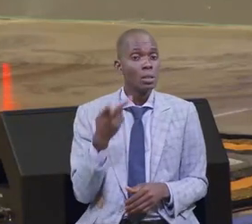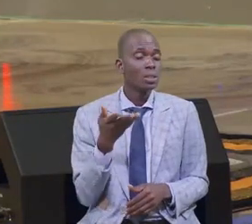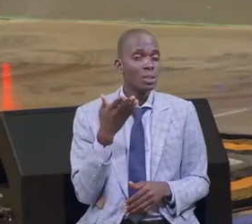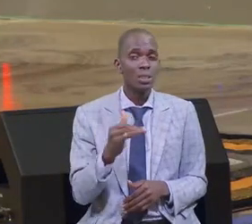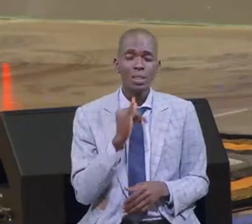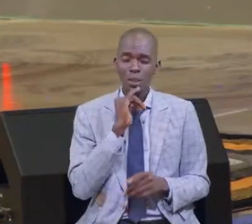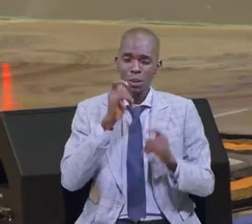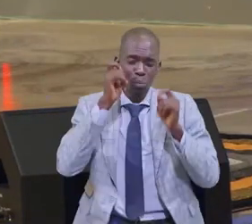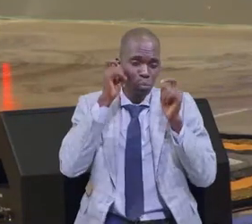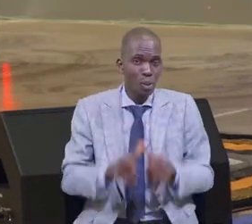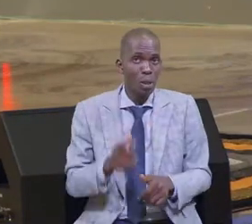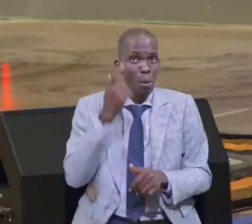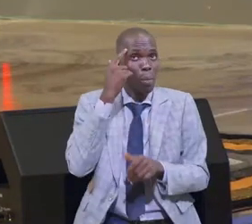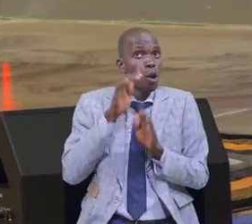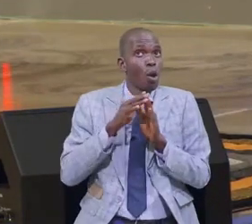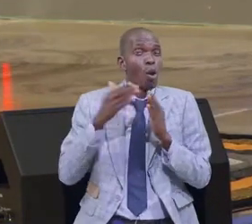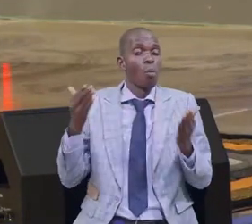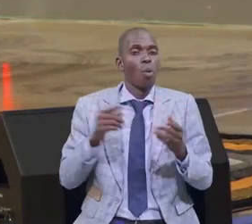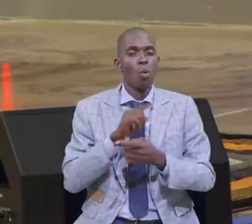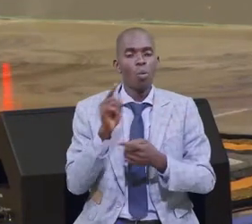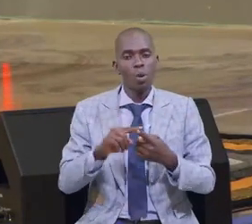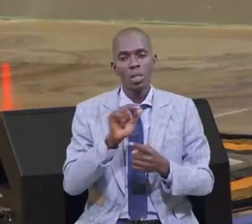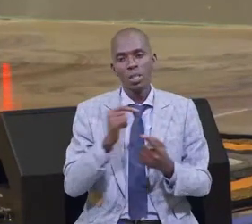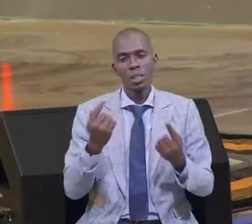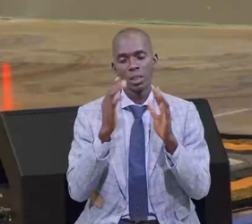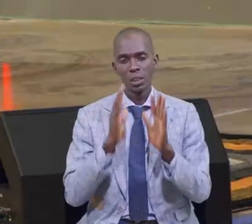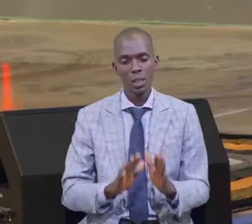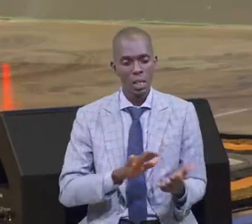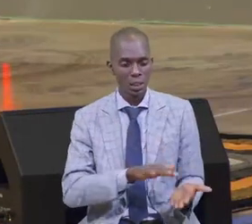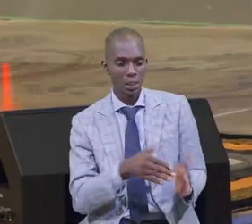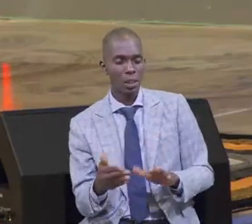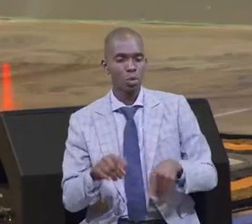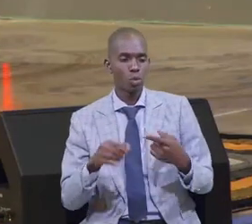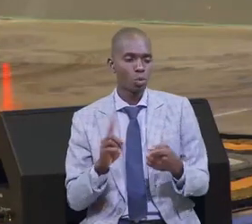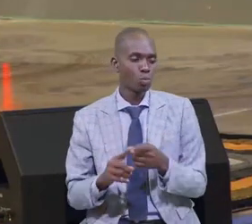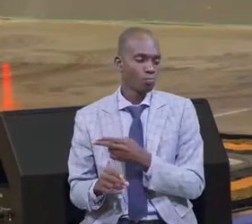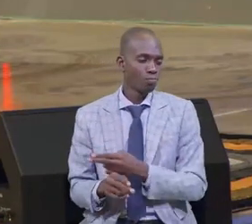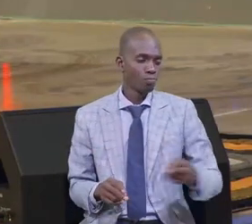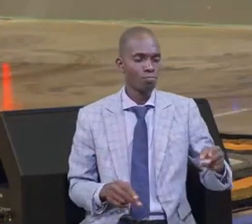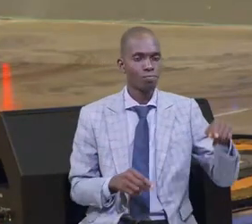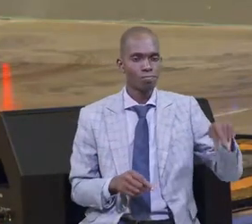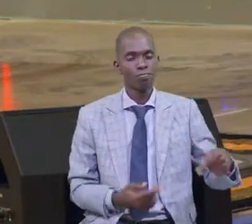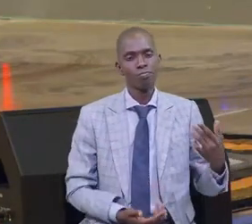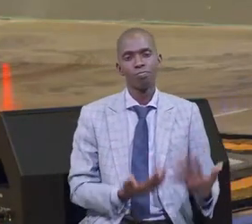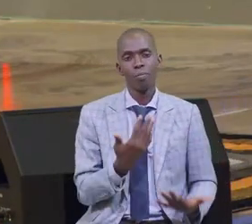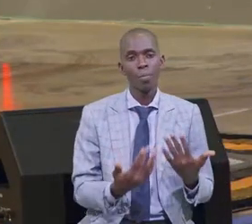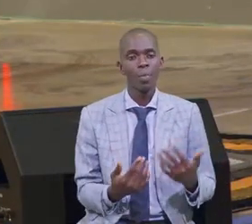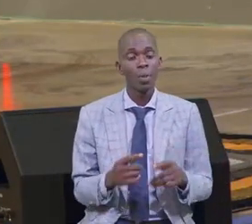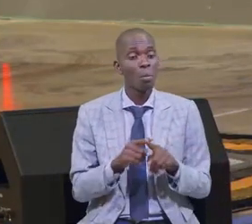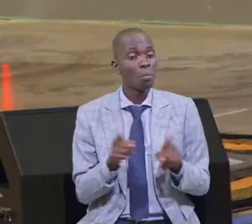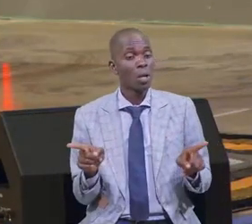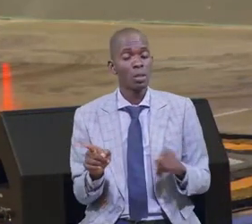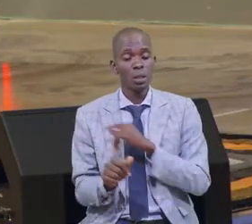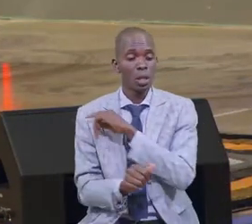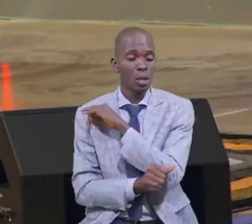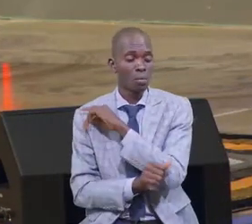une prise de conscience immédiate. Lorsque le pécheur meurt, il va à l'autre bord. Mais